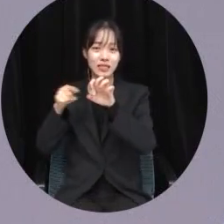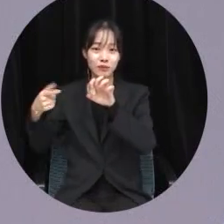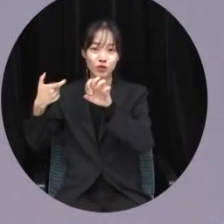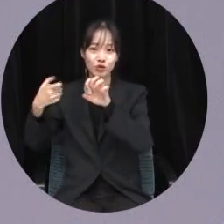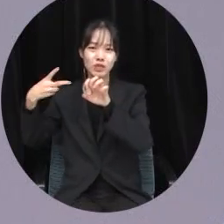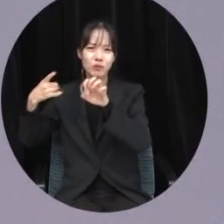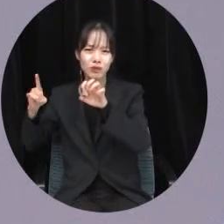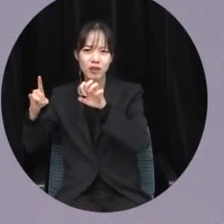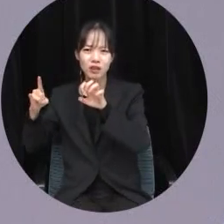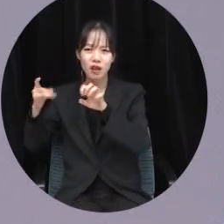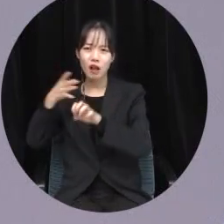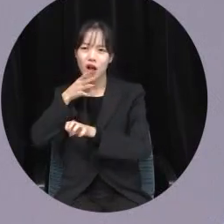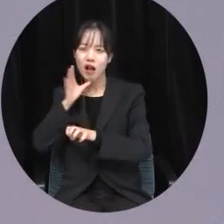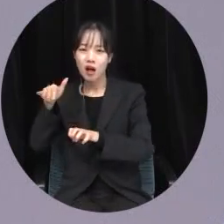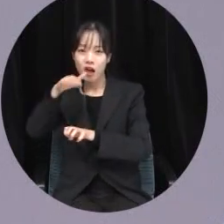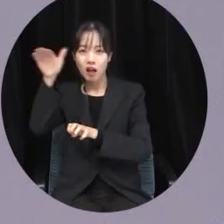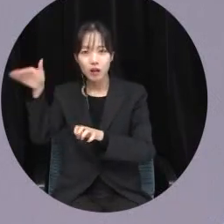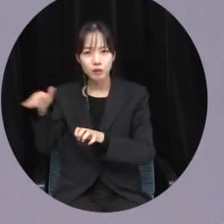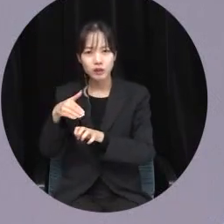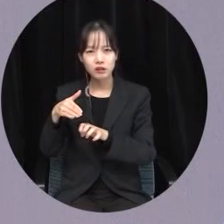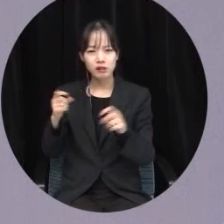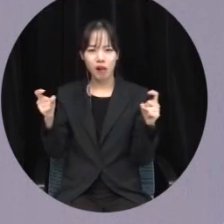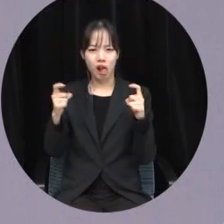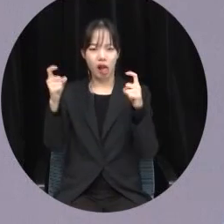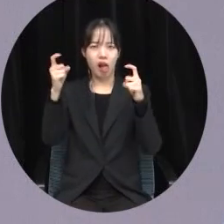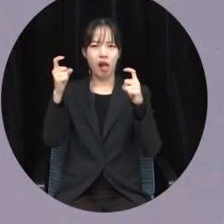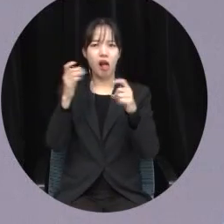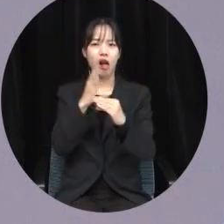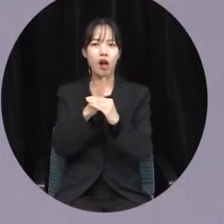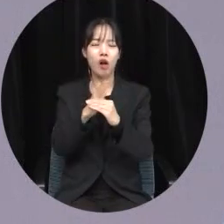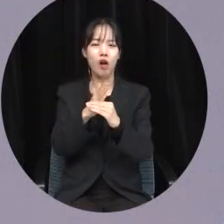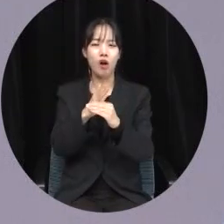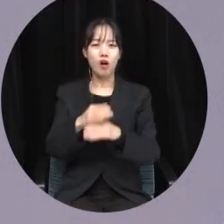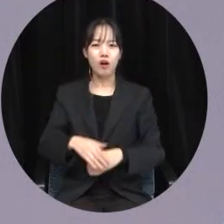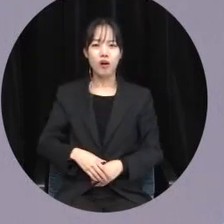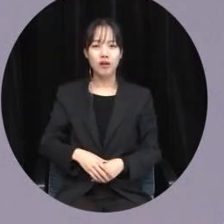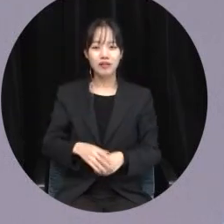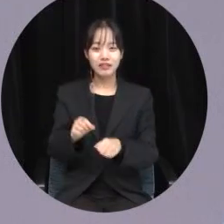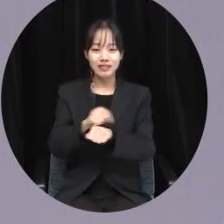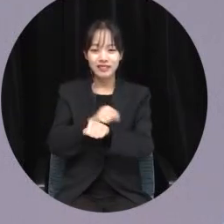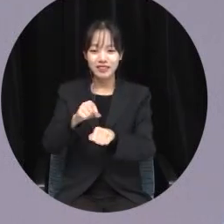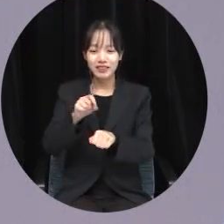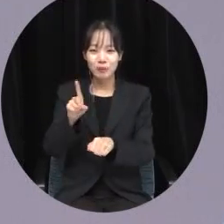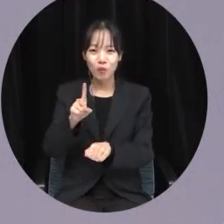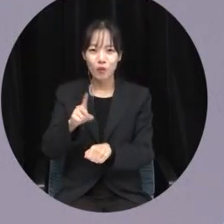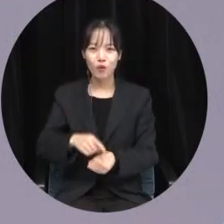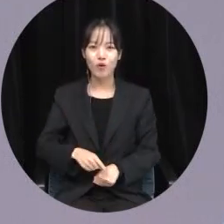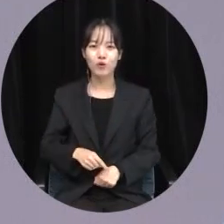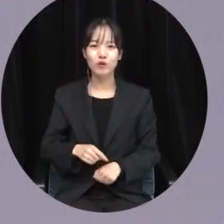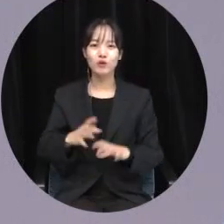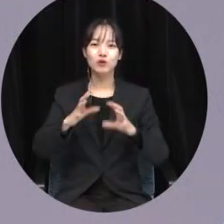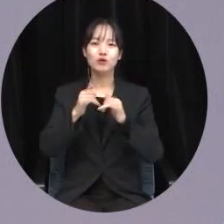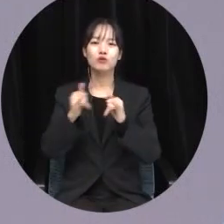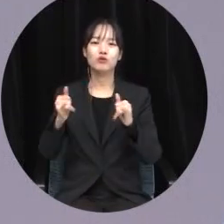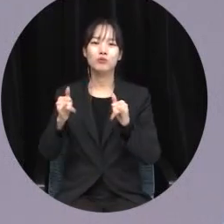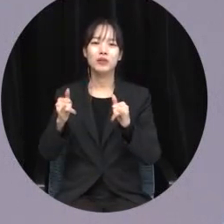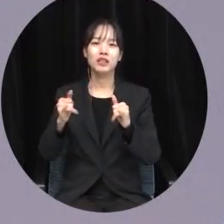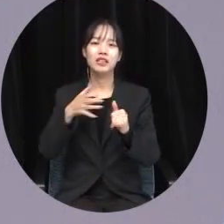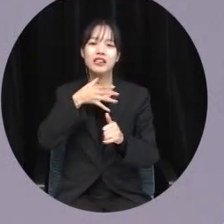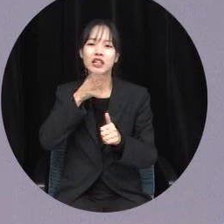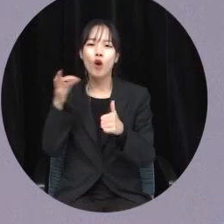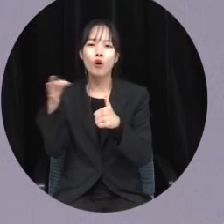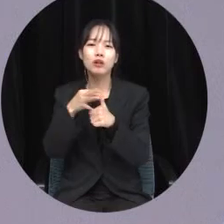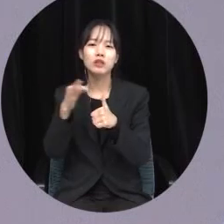세대 간의 갈등의 소지가 되고 있는 국민연금제도 이 부분이 미래